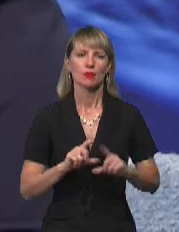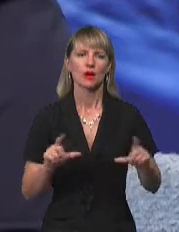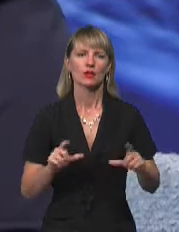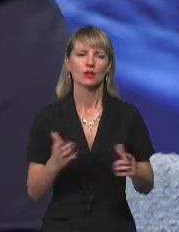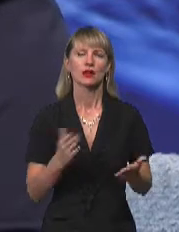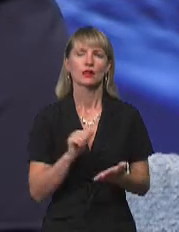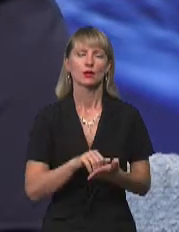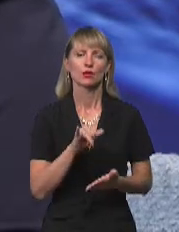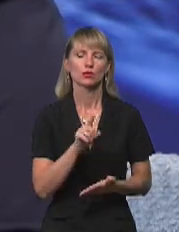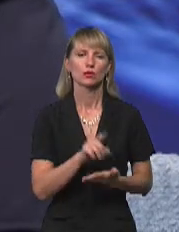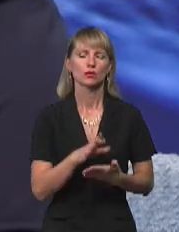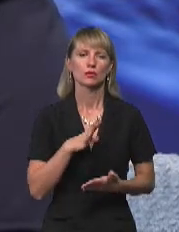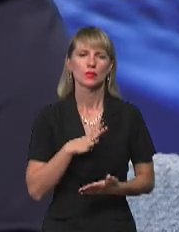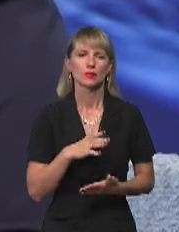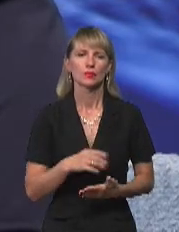боїться? По-перше, я вже